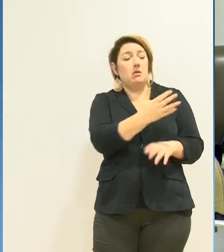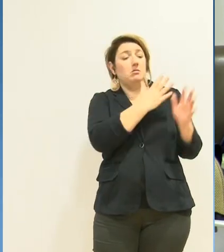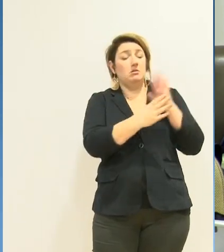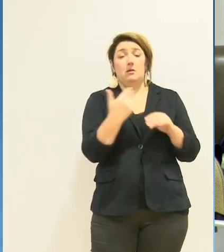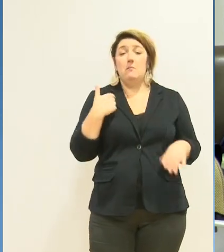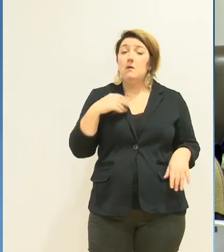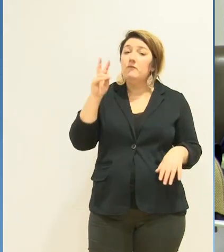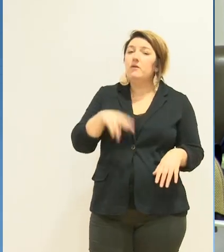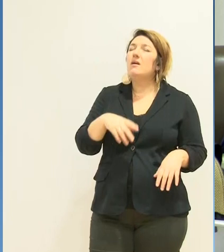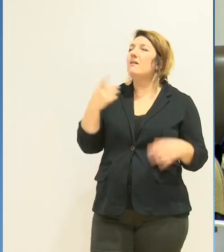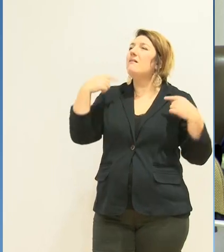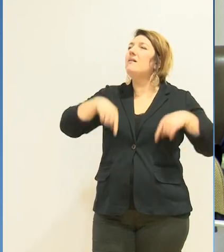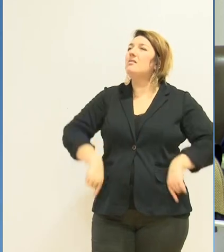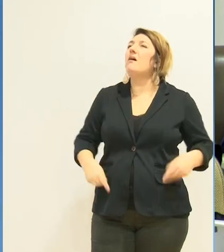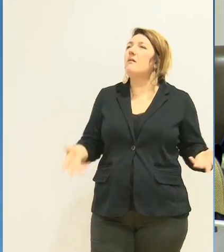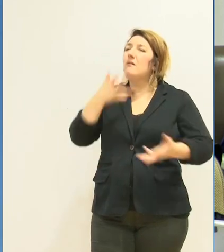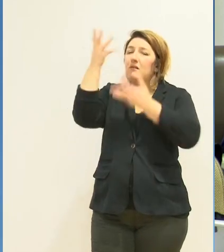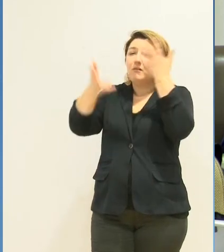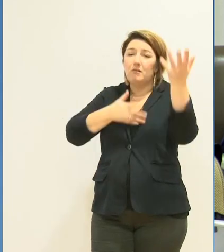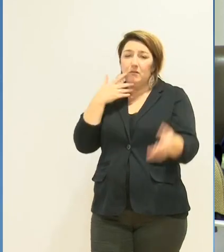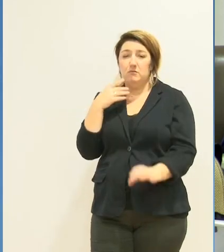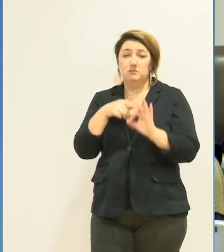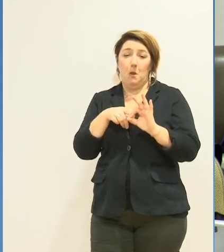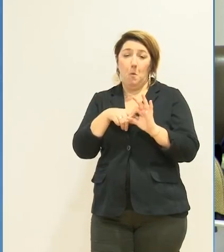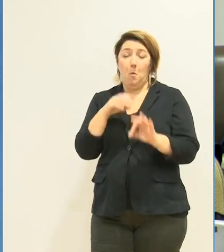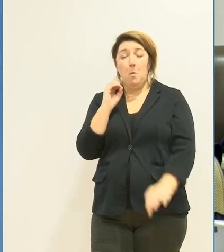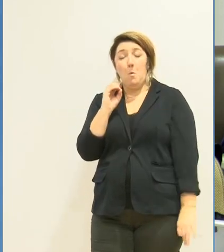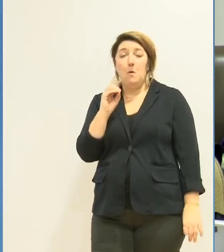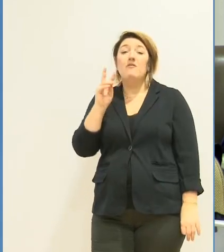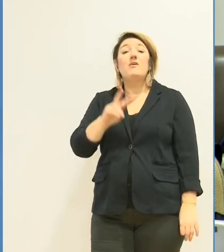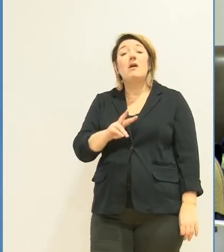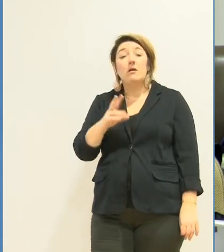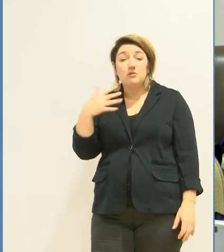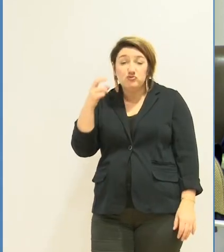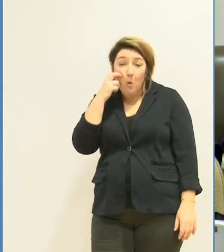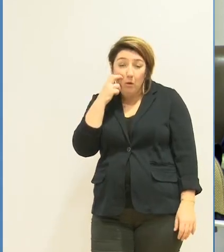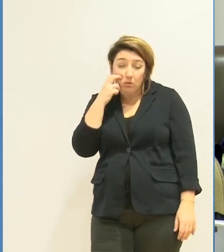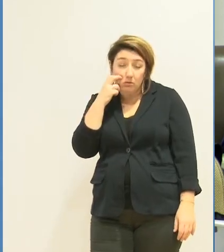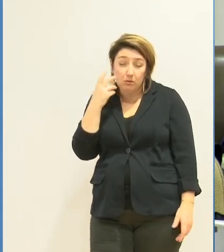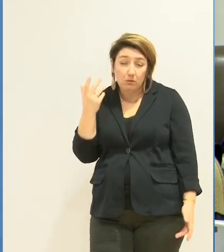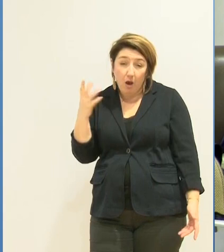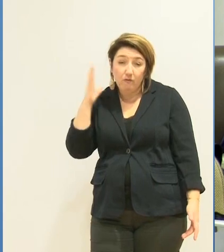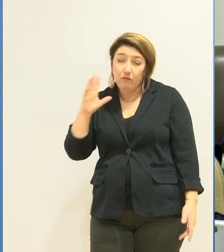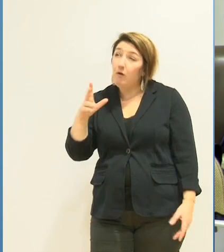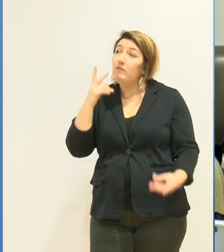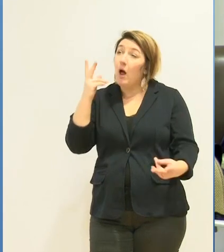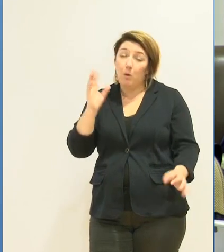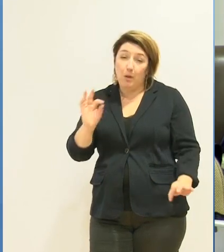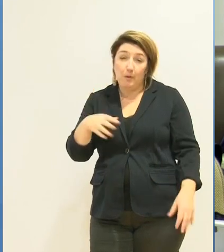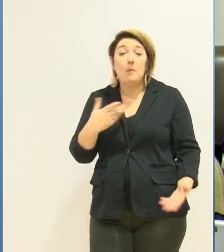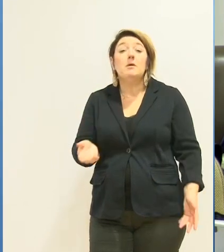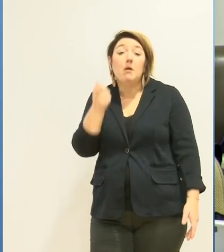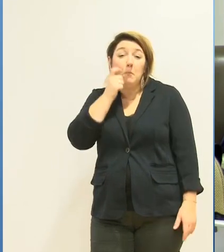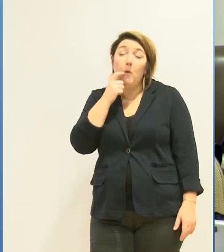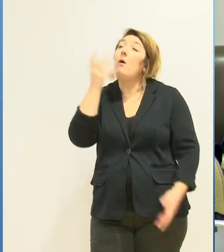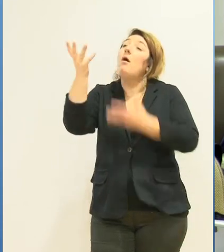vaut rien c'était vrai ce hollande et je crains que ce serait également vrai son maquereau et puis monsieur sabres il a parlé il y aura de nouvelles